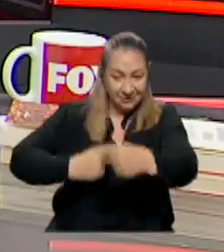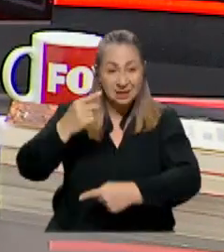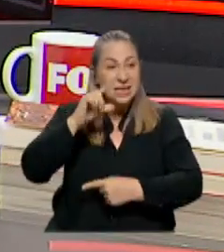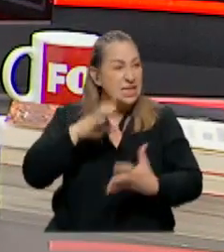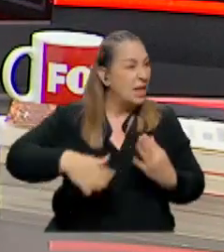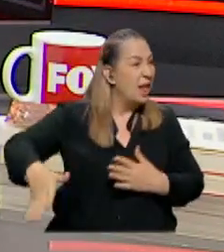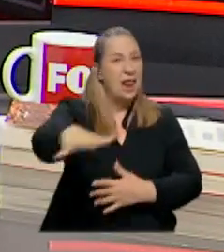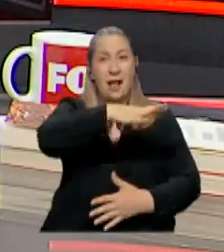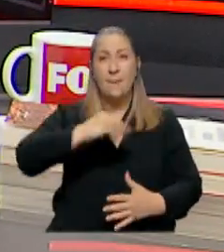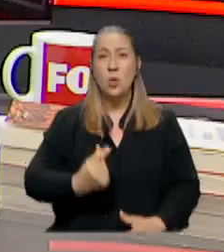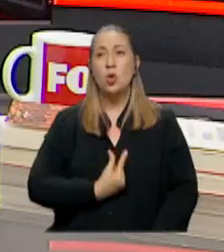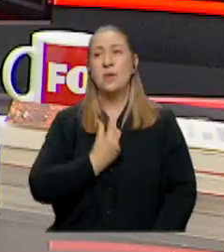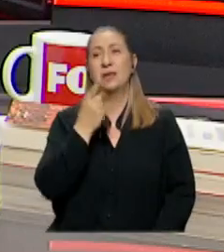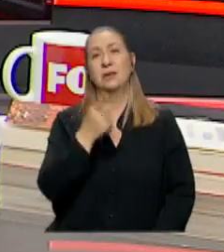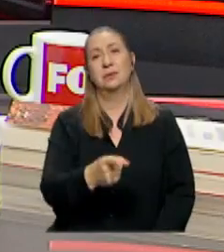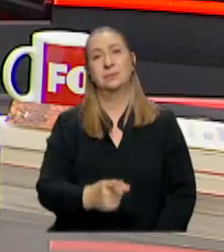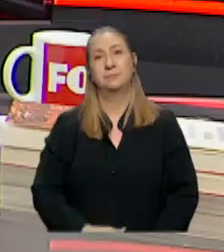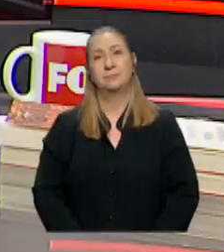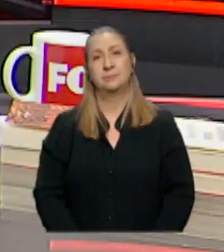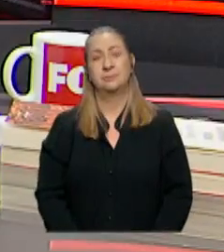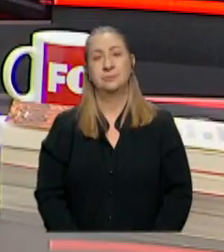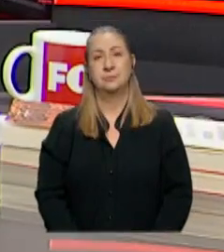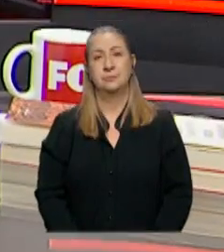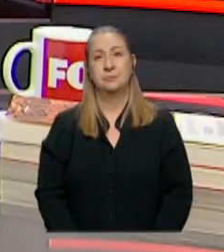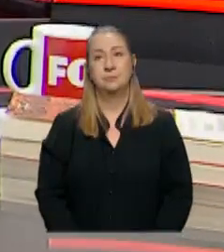insanoğlunun ümididir.